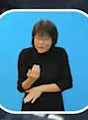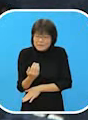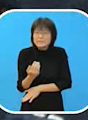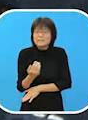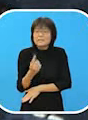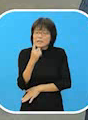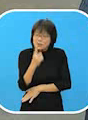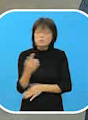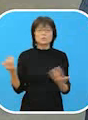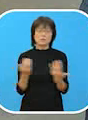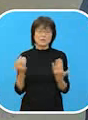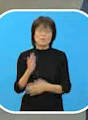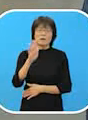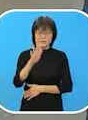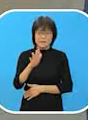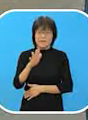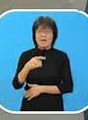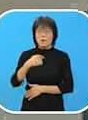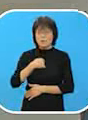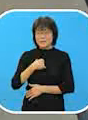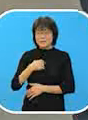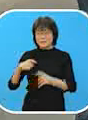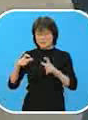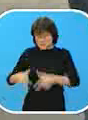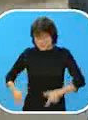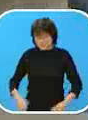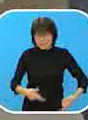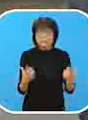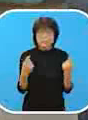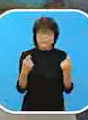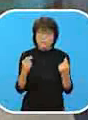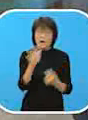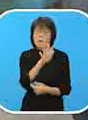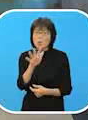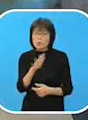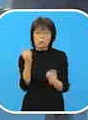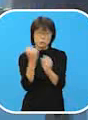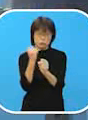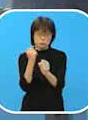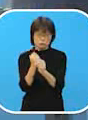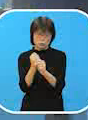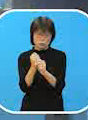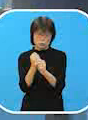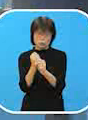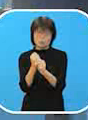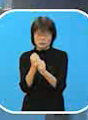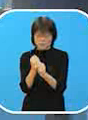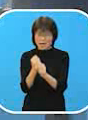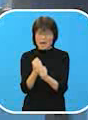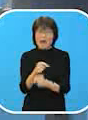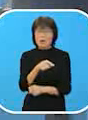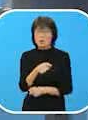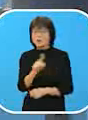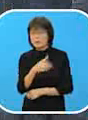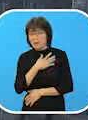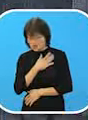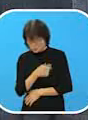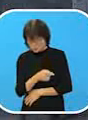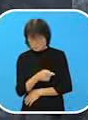ね、もう一工程ありまして、私が履いているようなこういう模様を出す工程があるんですよね。 はい、 三尺さん、これなんだかご存知